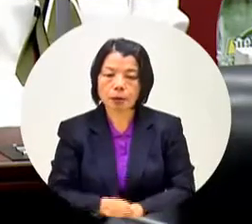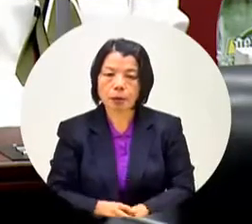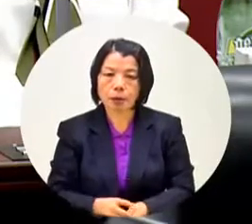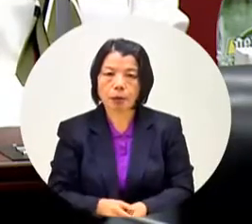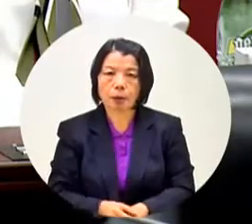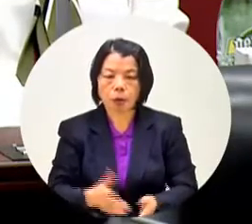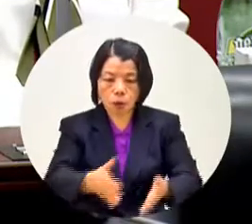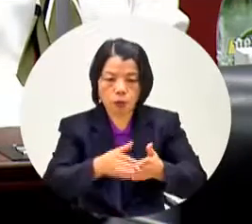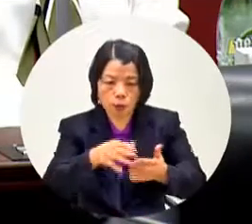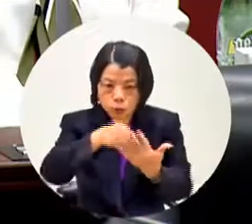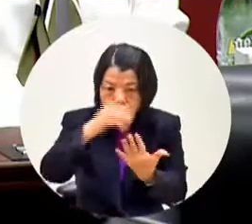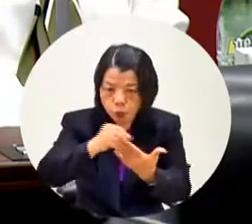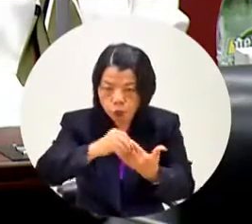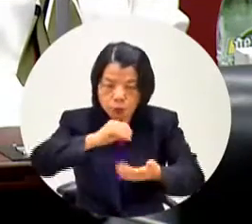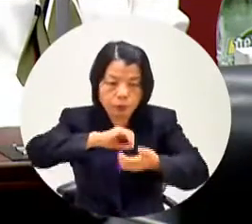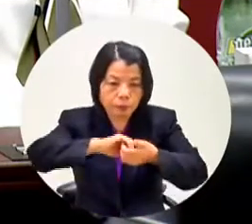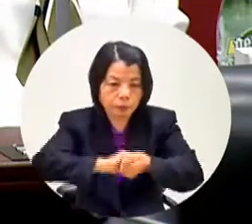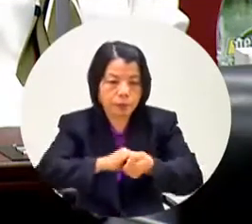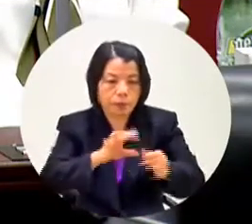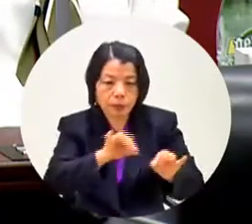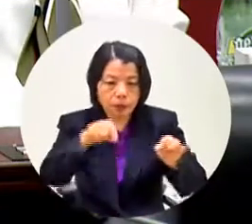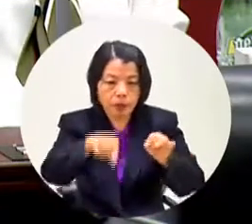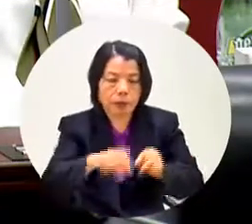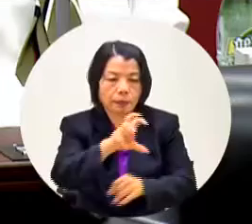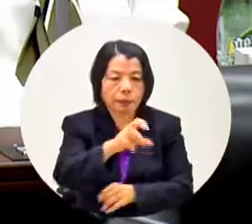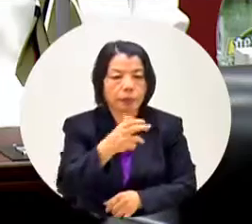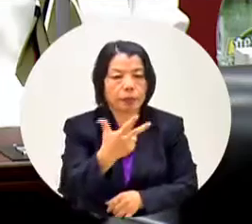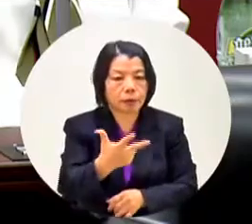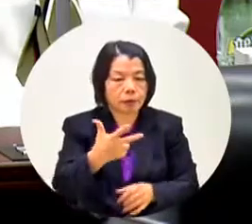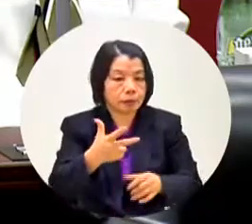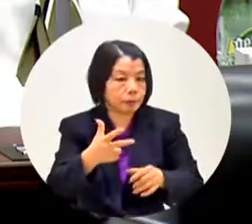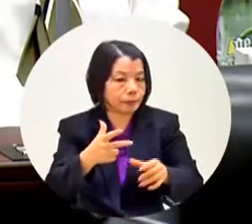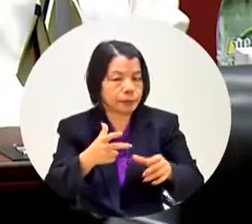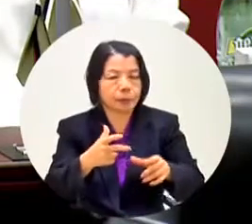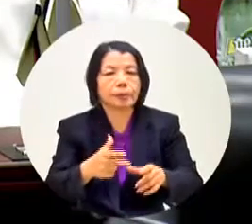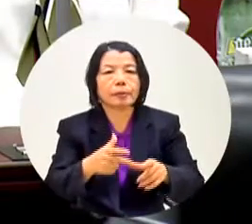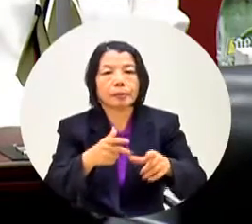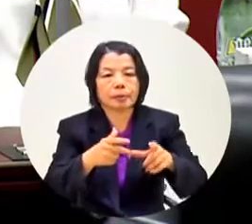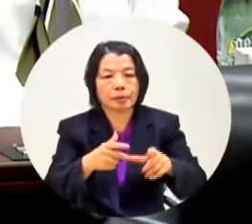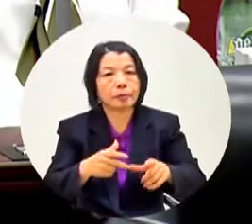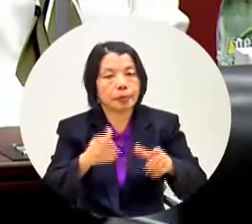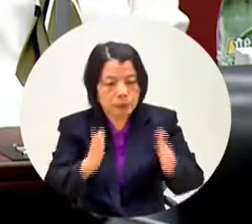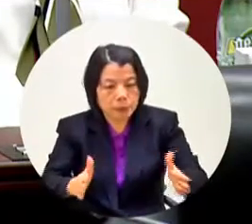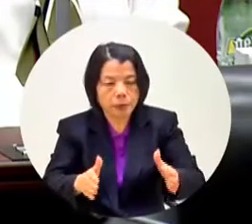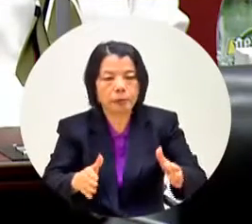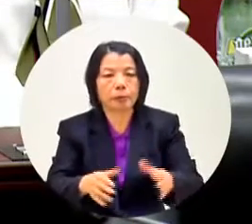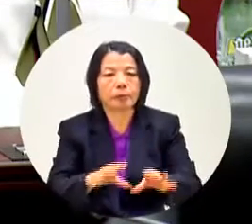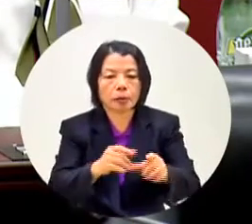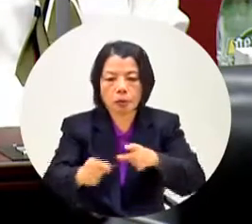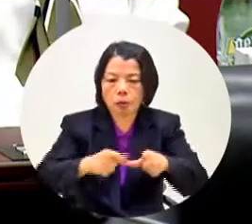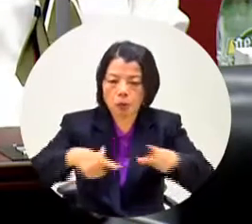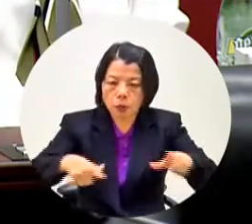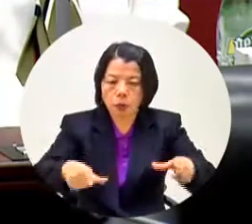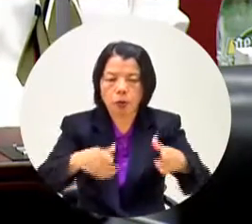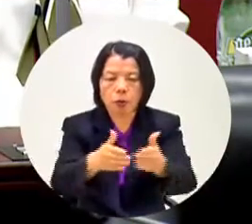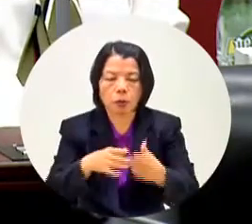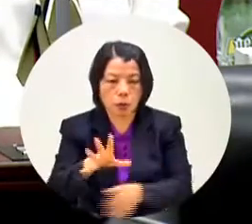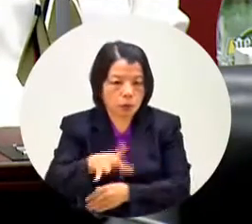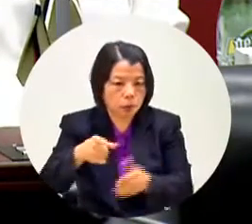好、哦、我们的农业局，还有我们的地震局，还有我们的公务局，